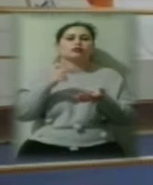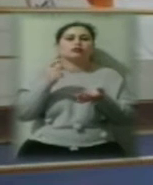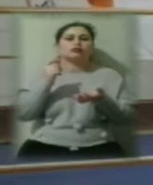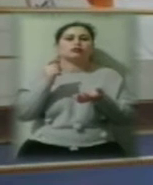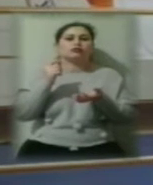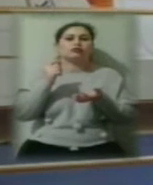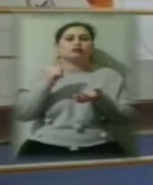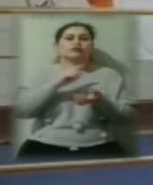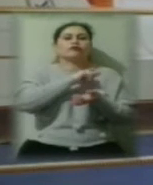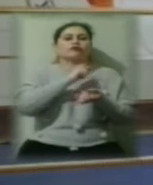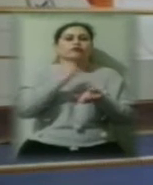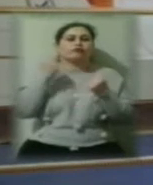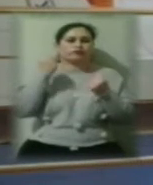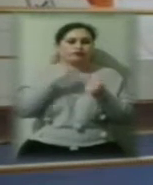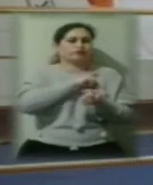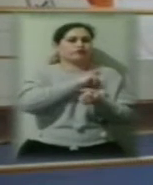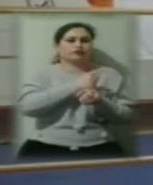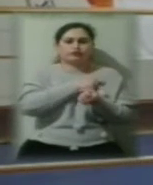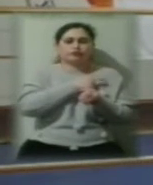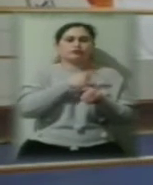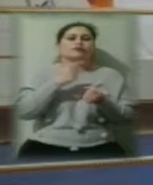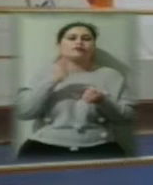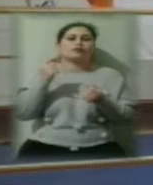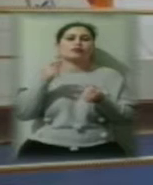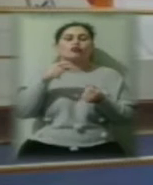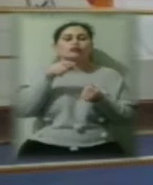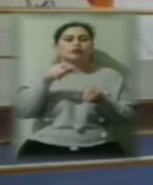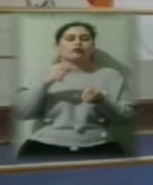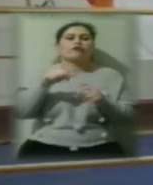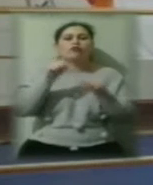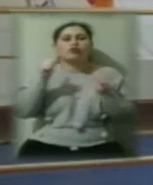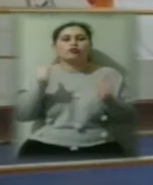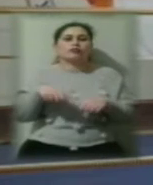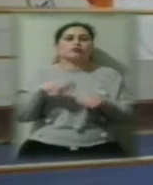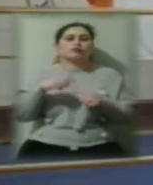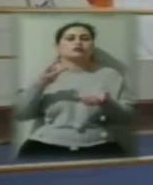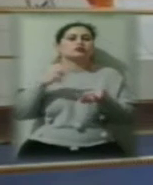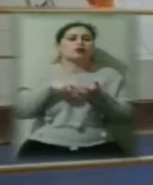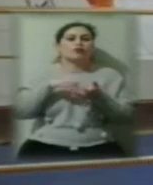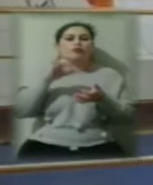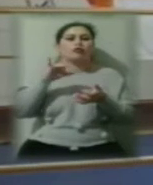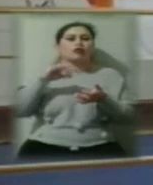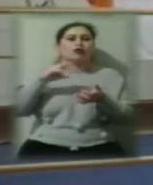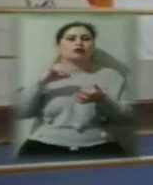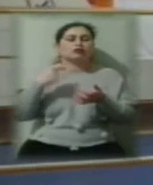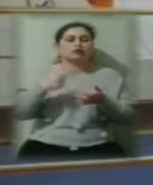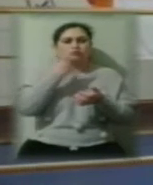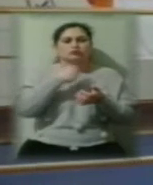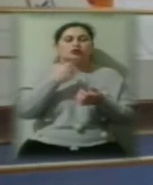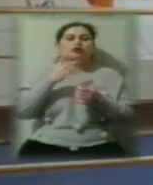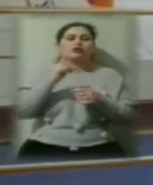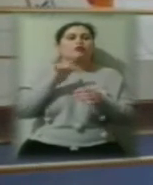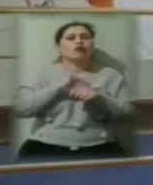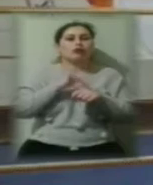фізично розвинутим та в тебе формуються стійкі моральні якості, там наполегливість, ти